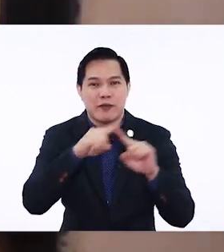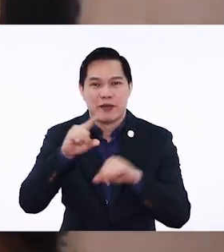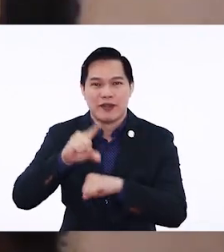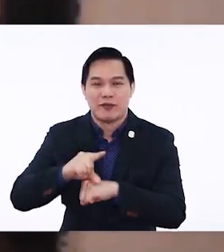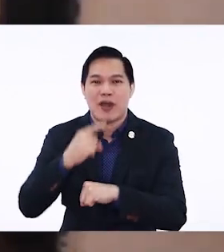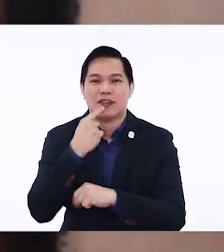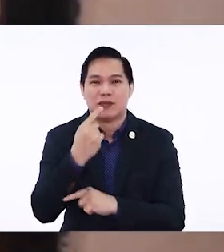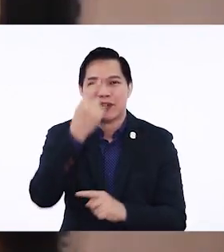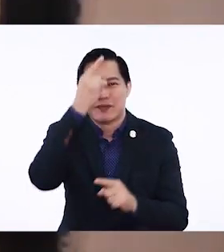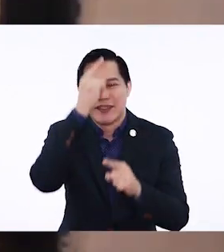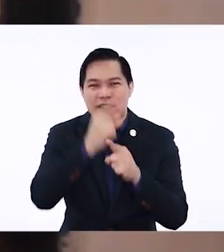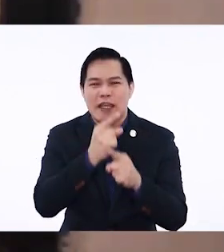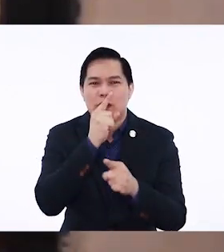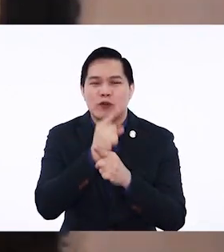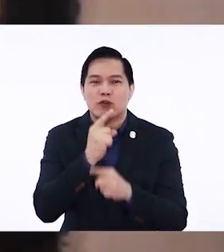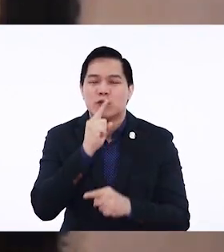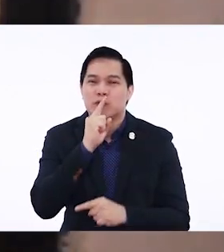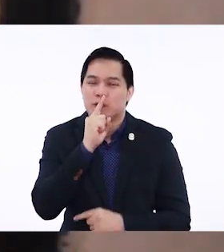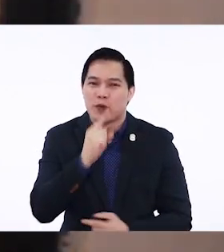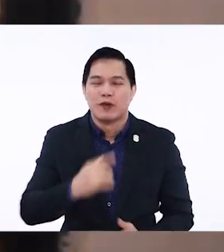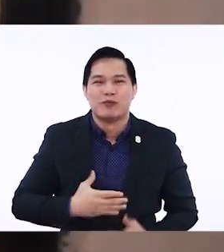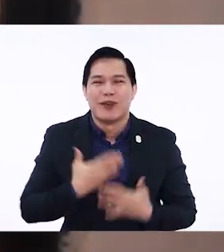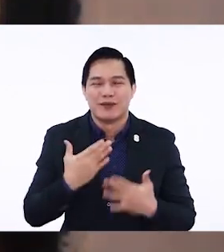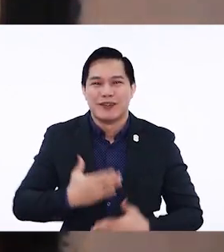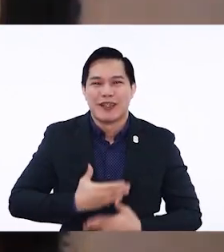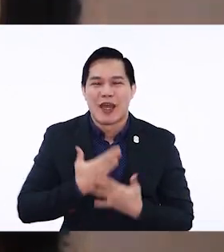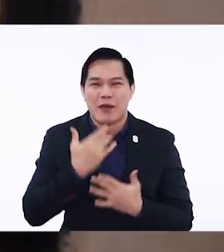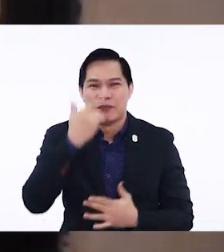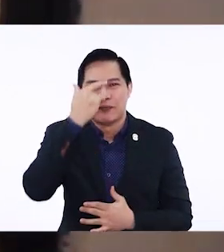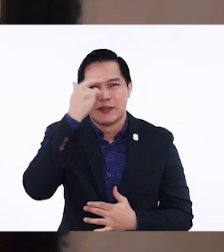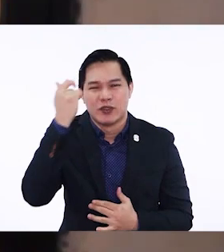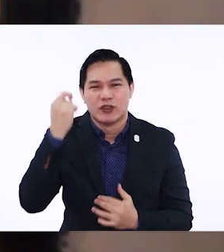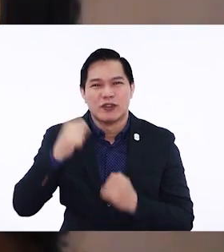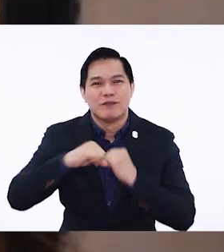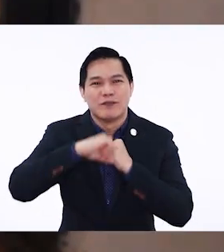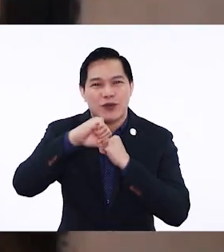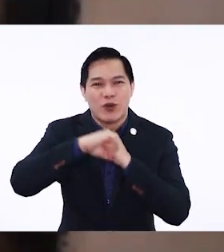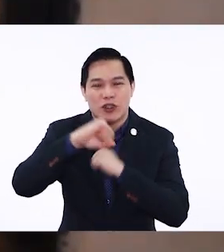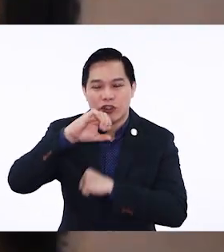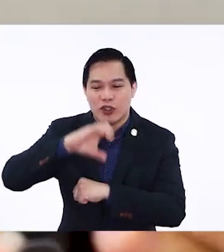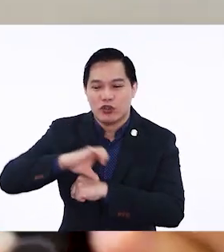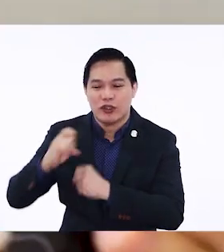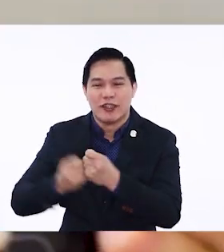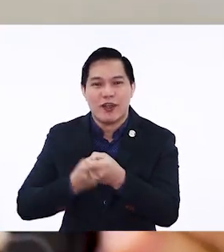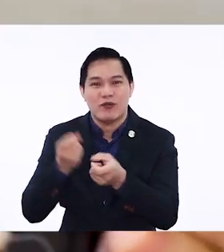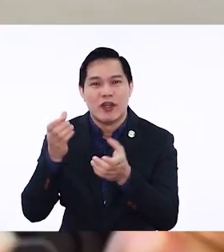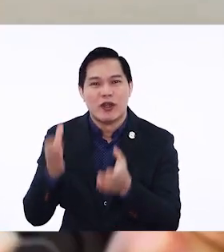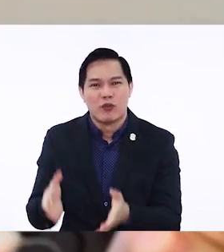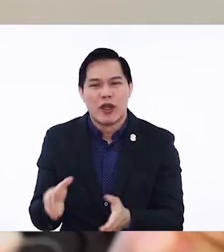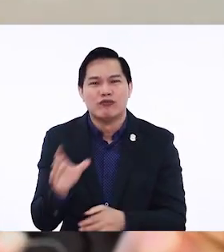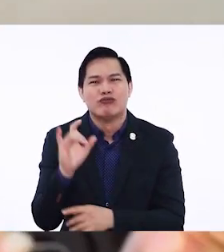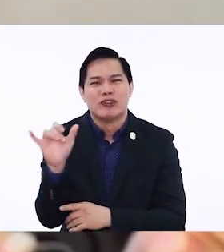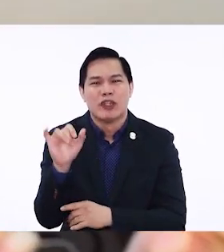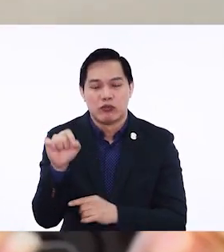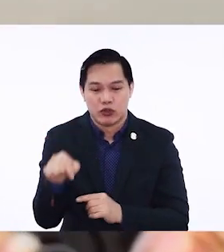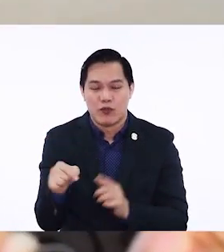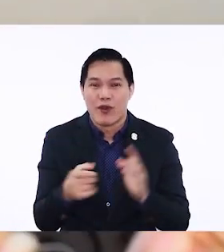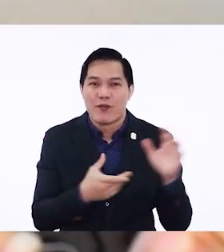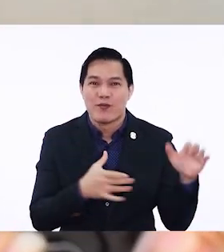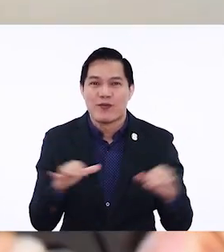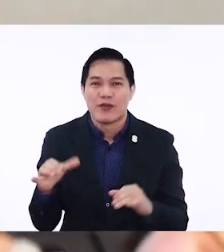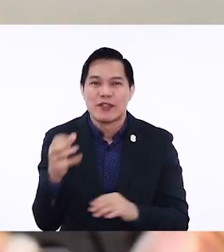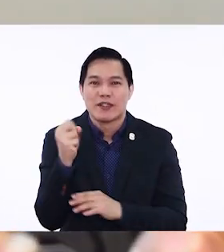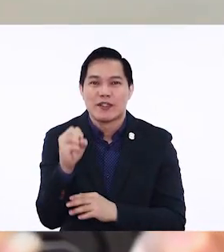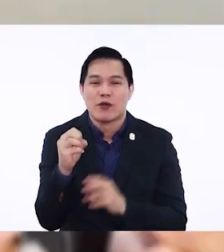mga kapatid, galak na galak ang kanilang damdamin dahil naglulunsad ang pamamahala ng ganitong mga aktibidad